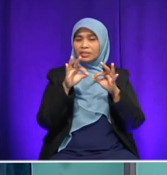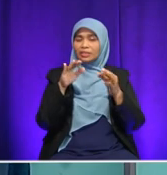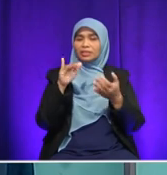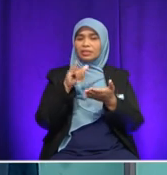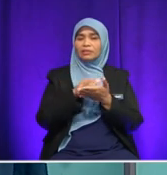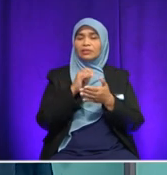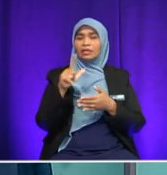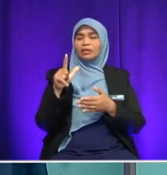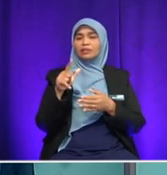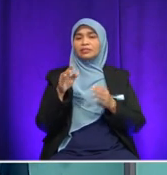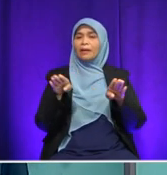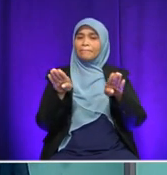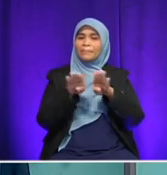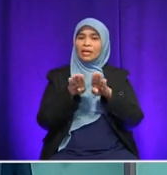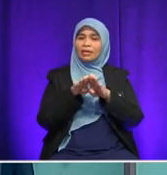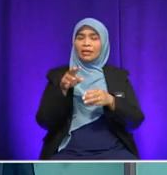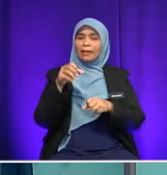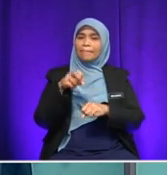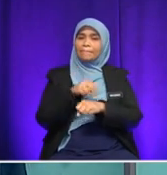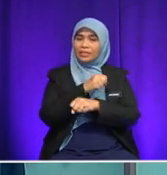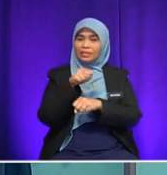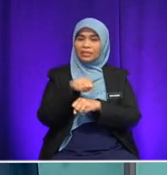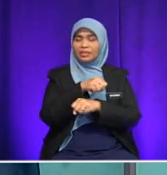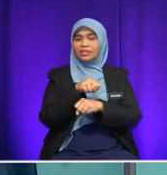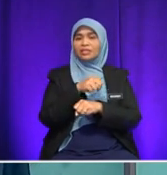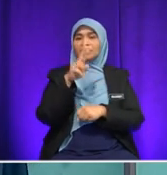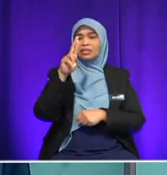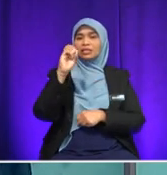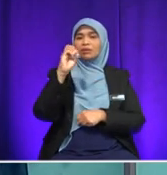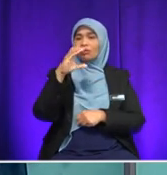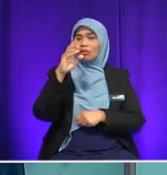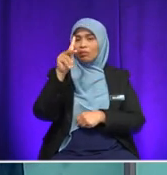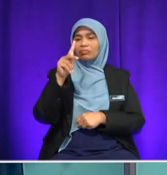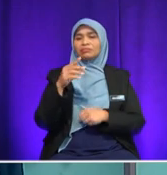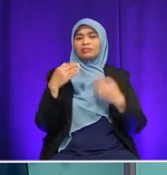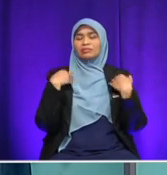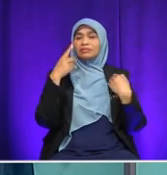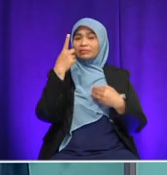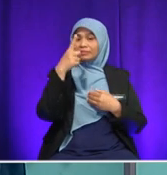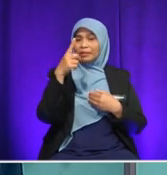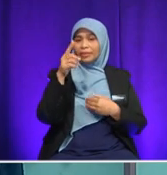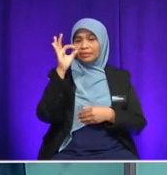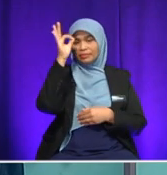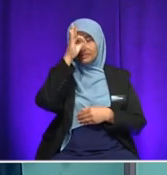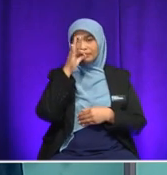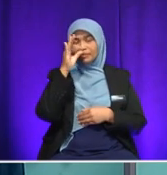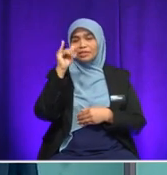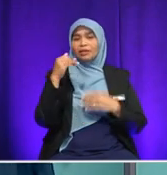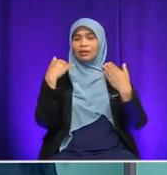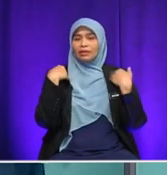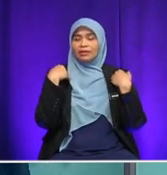Dol sebagai penyanyi rock. Dan perwatakan tu ialah 11 ciri itulah, 11 sifat yang ada pada Dol itu